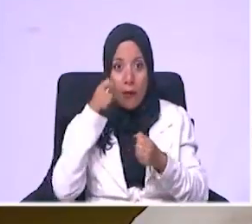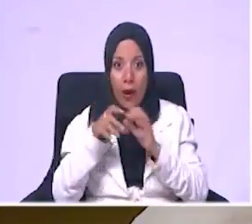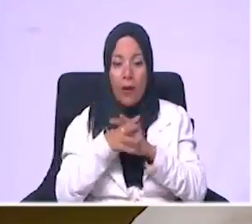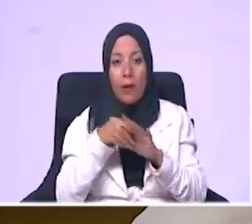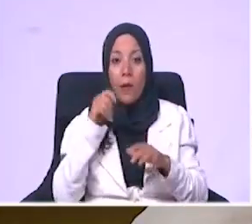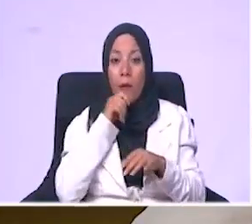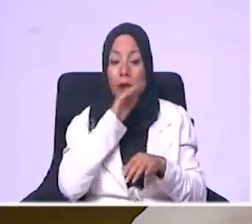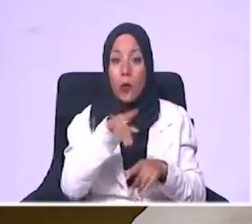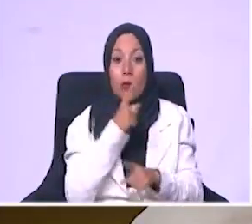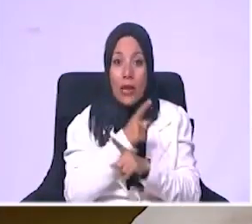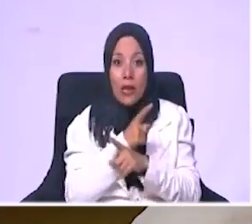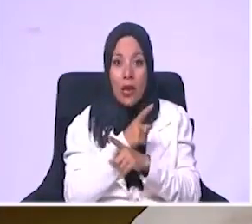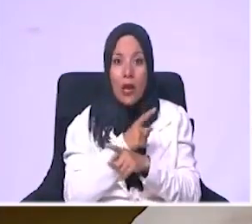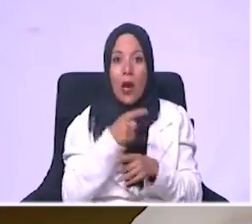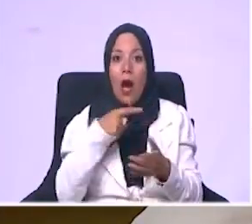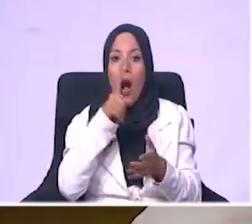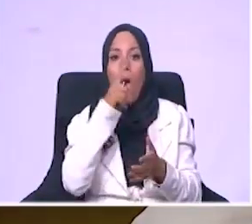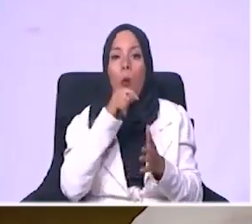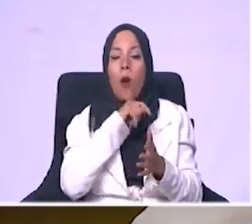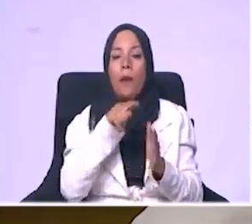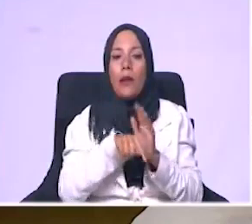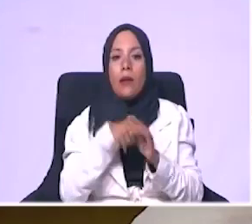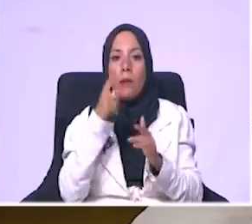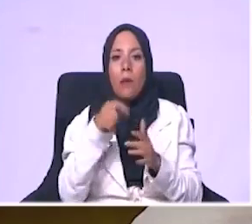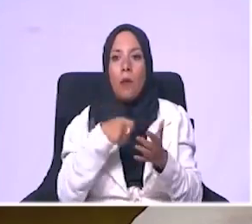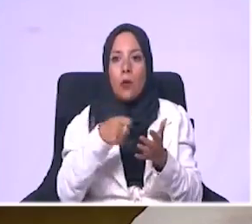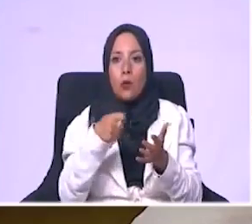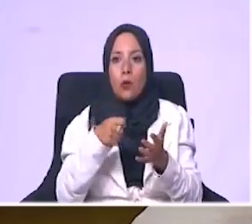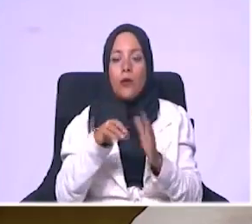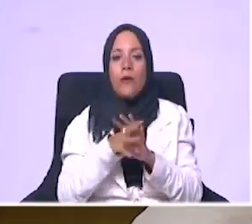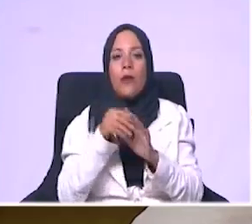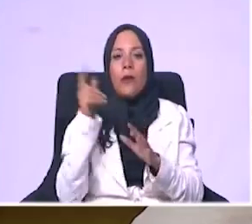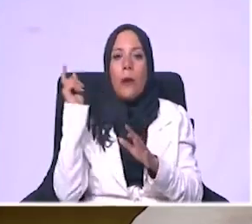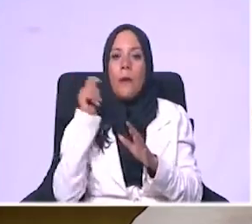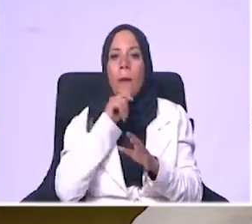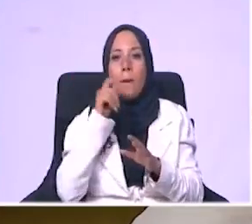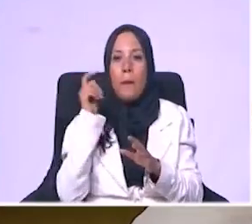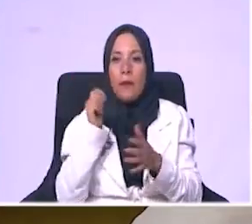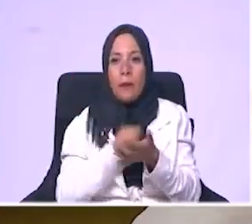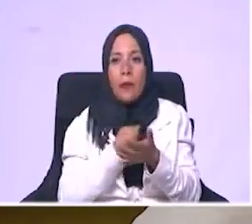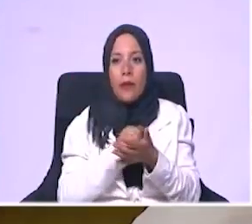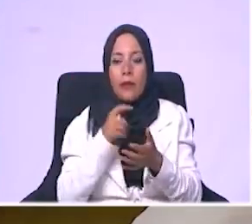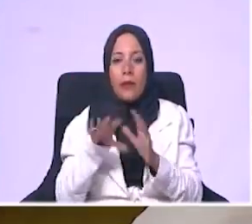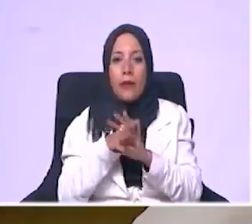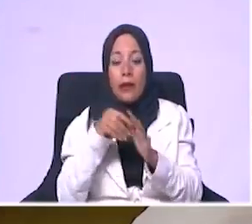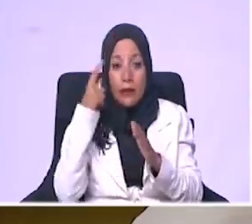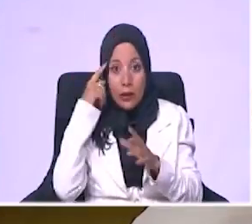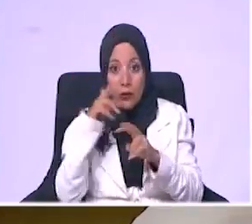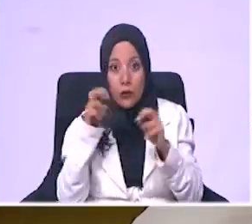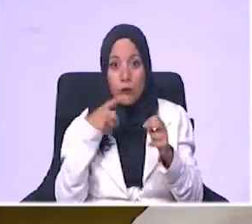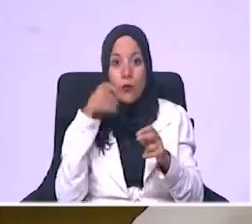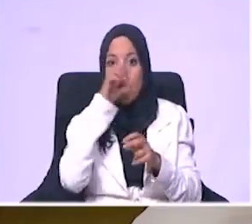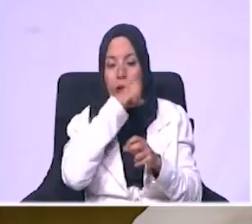الاستوديو الاستاذه ايناس اول ماذونه في مدينه شبين الكوم عشان تكشف لنا اسرار